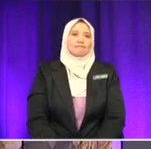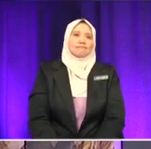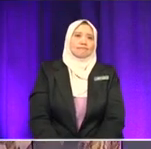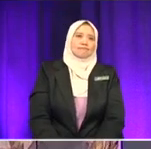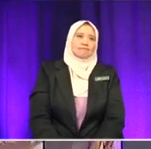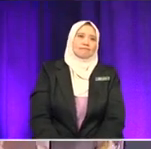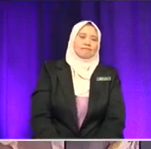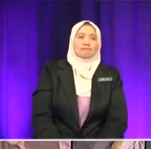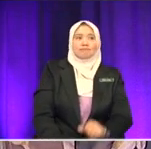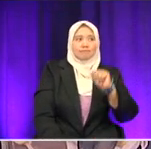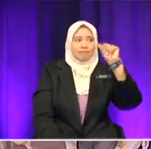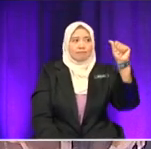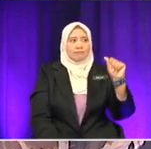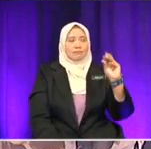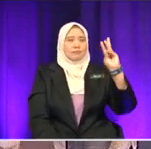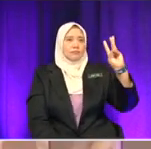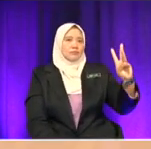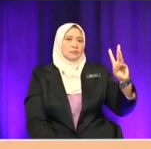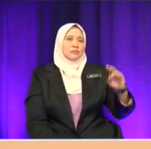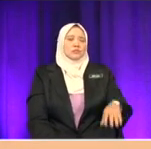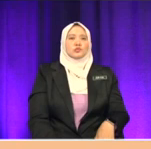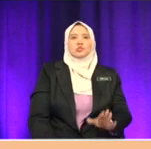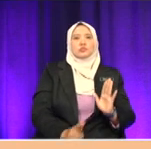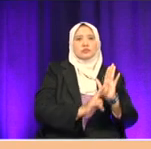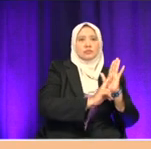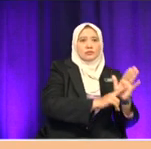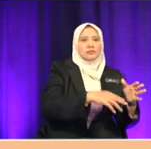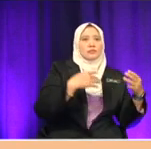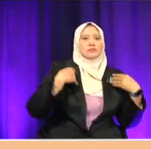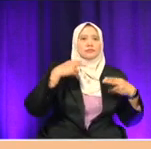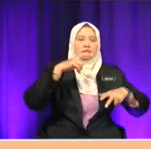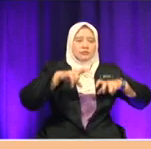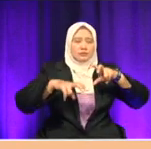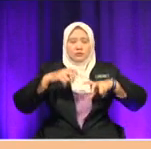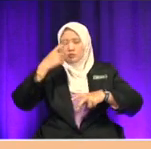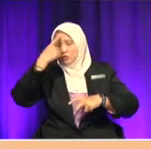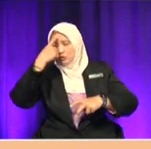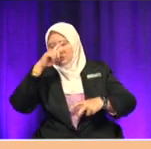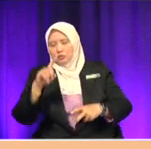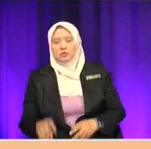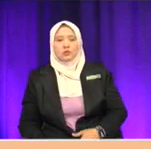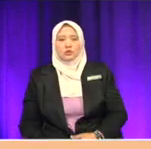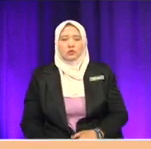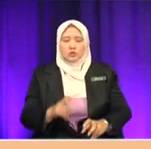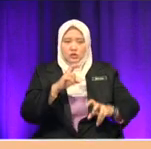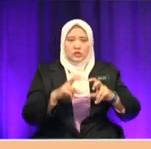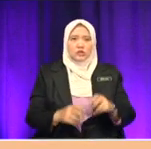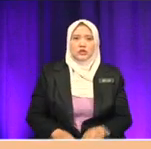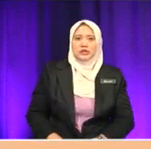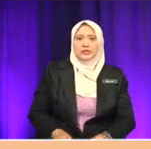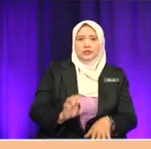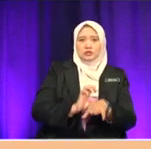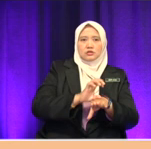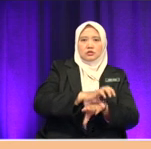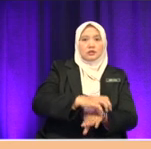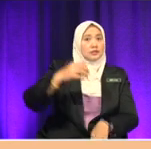keenam. Raja menunjukkan satu eksperimen untuk mengkaji kesan cahaya. Sebentar